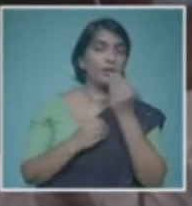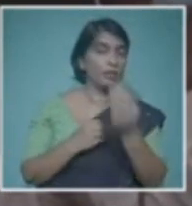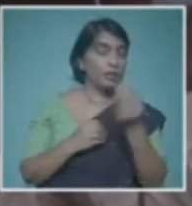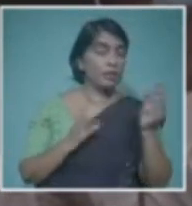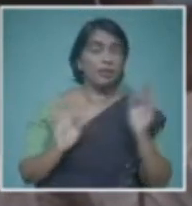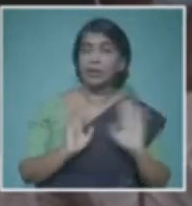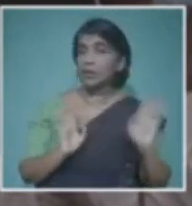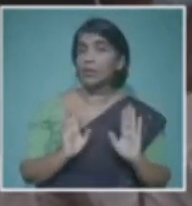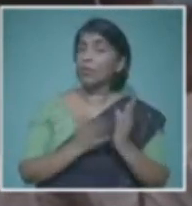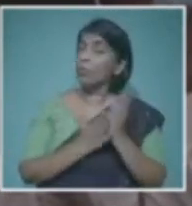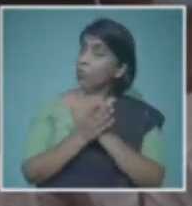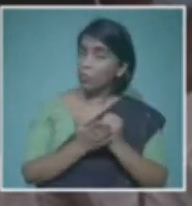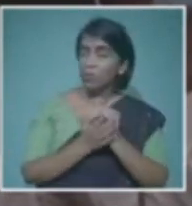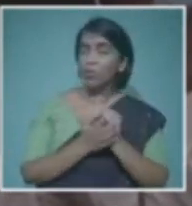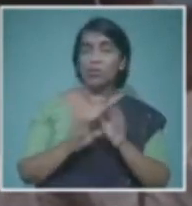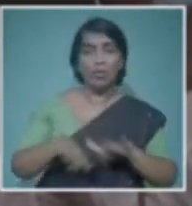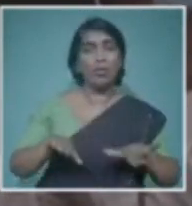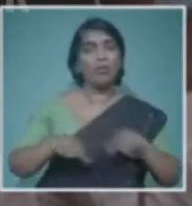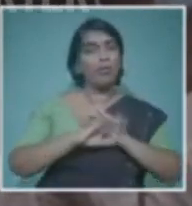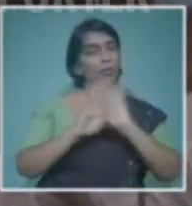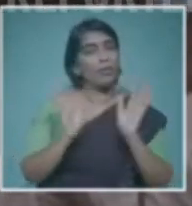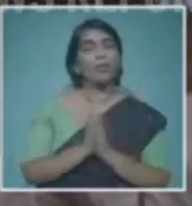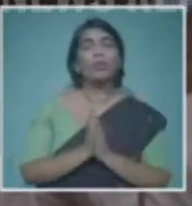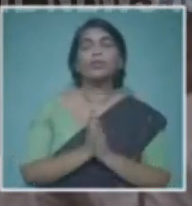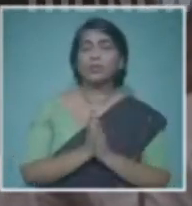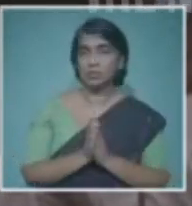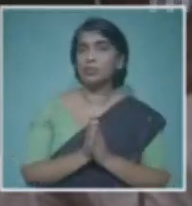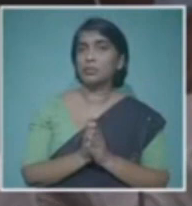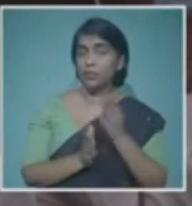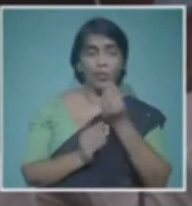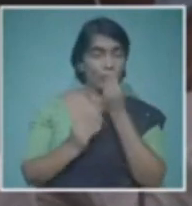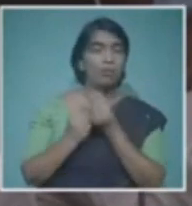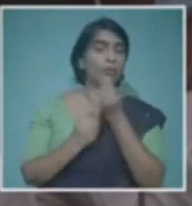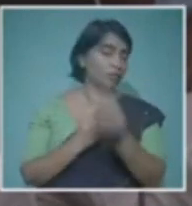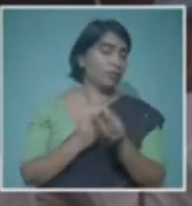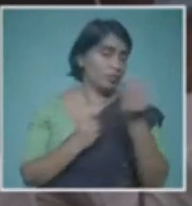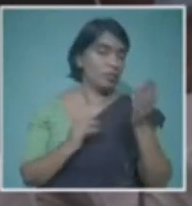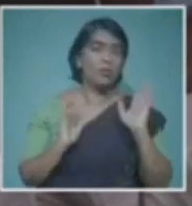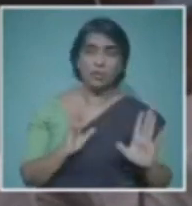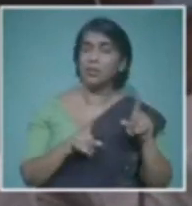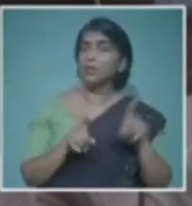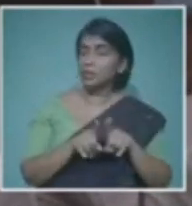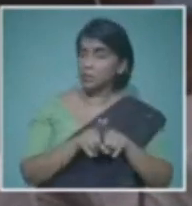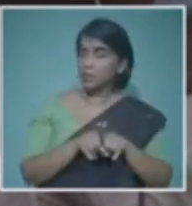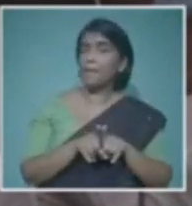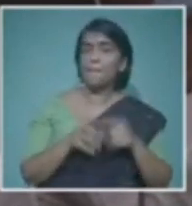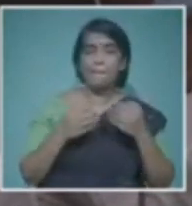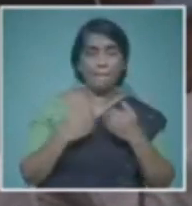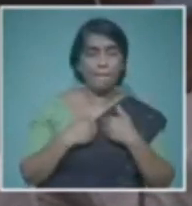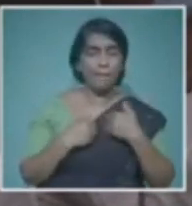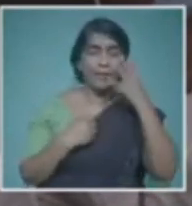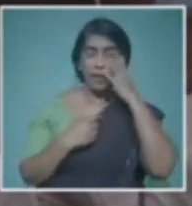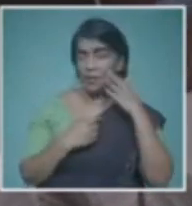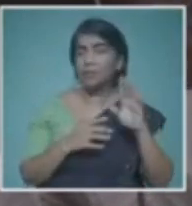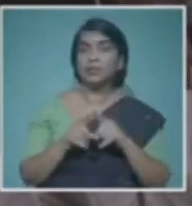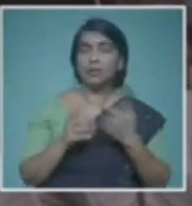දීම නෙවෙයි අත වශයෙන්ම පොදුවෙන් සියලු දෙනාටම මේ ආහාර වේල ලැබිය යුතුයි. ඒ වගේම අපිට